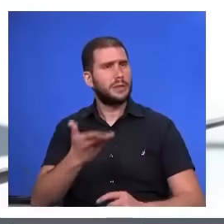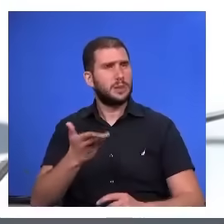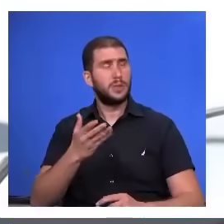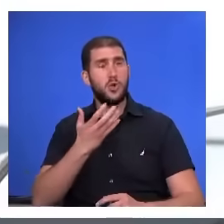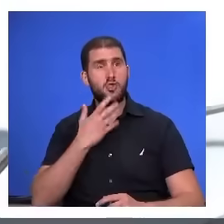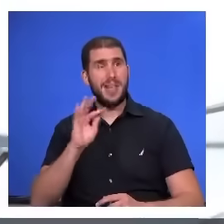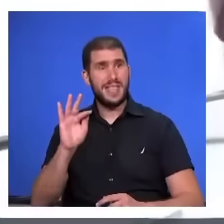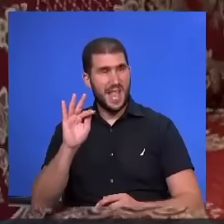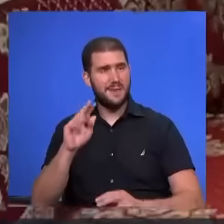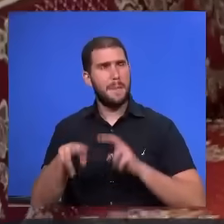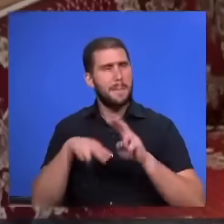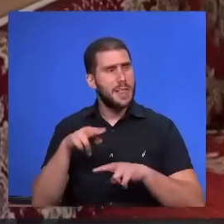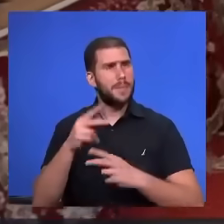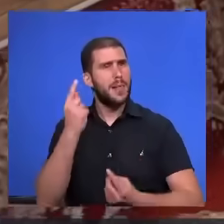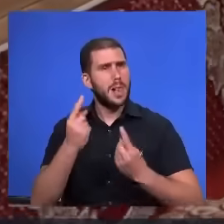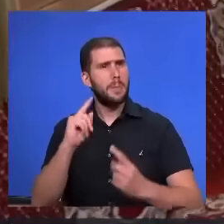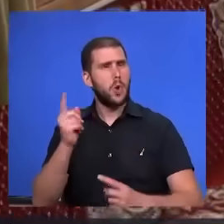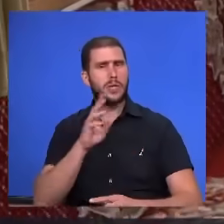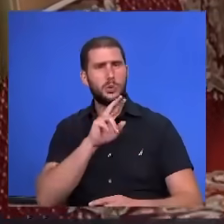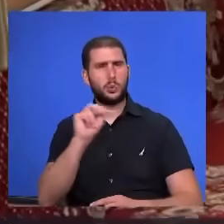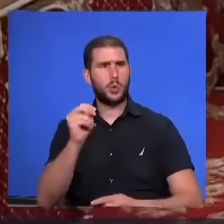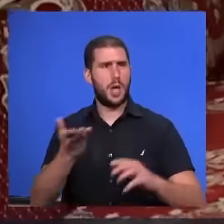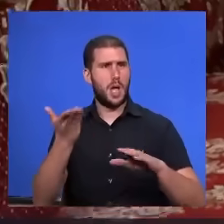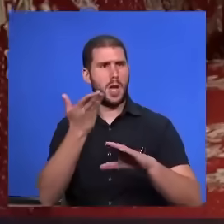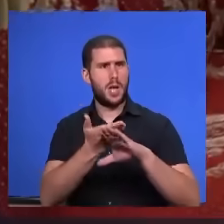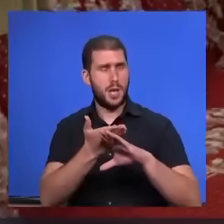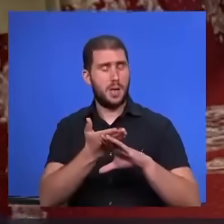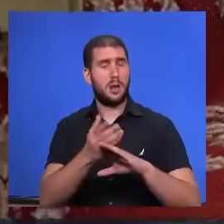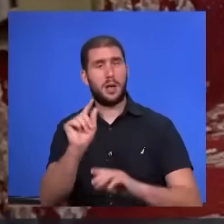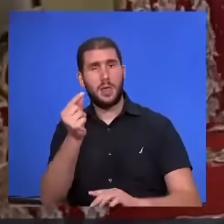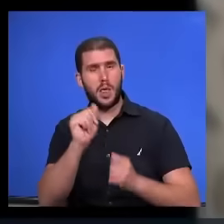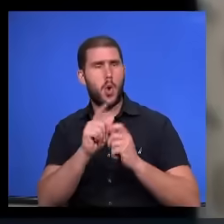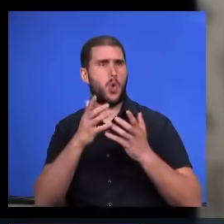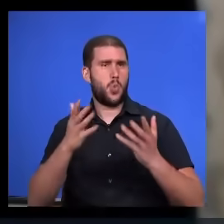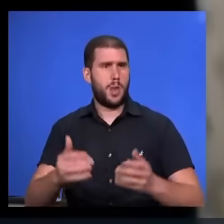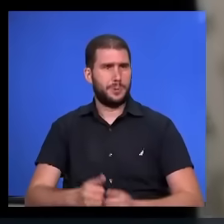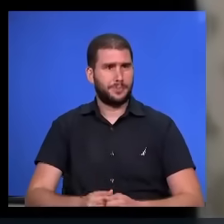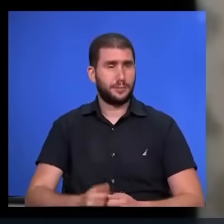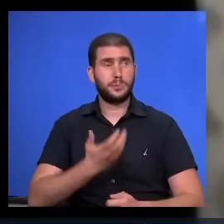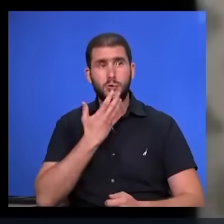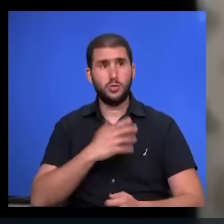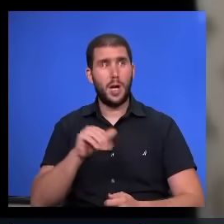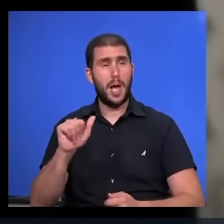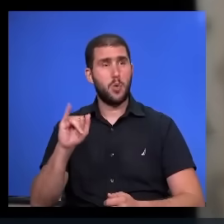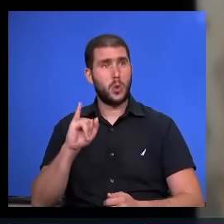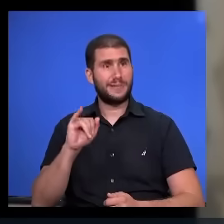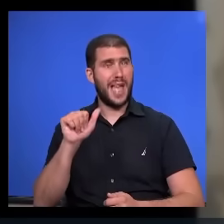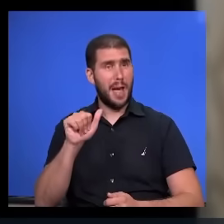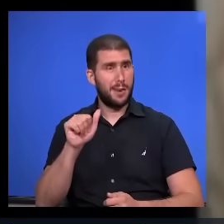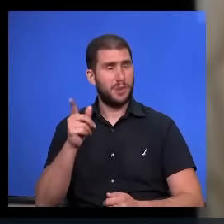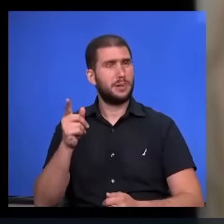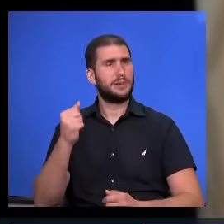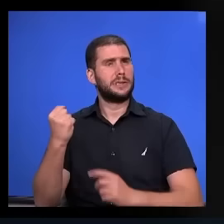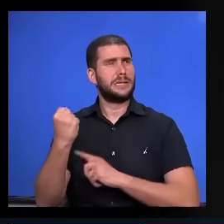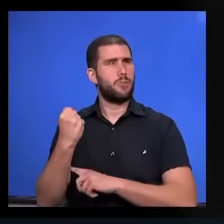טריף מטפל באופן שוטף בכל סוגיה שמובאת לפניו, קטנה כגדולה. השייח' אבו יוסף אמין, שהוא